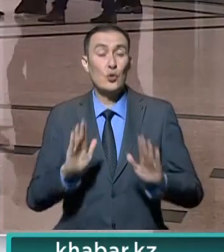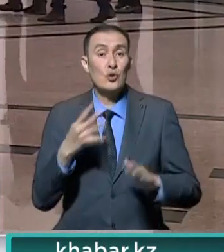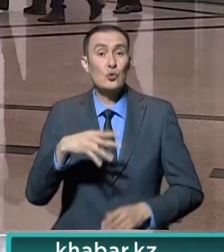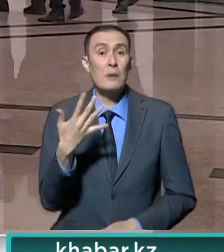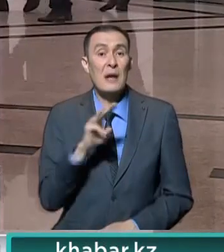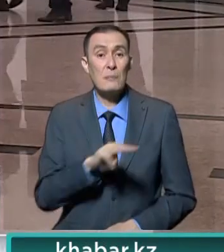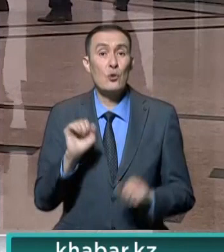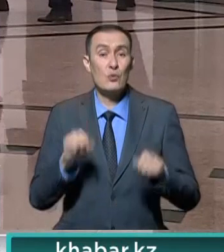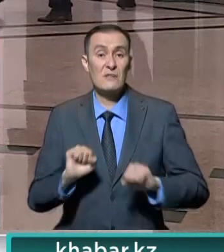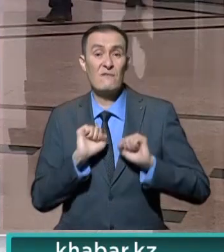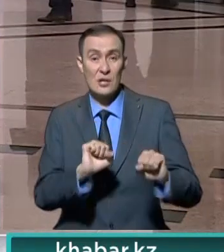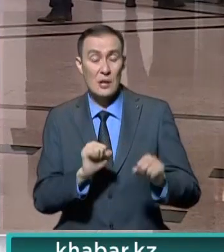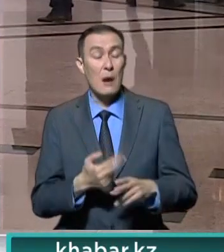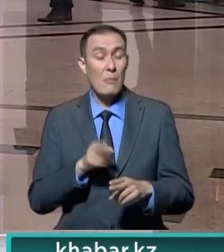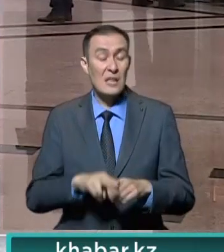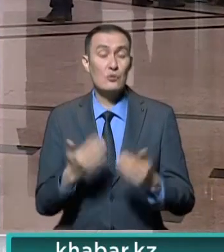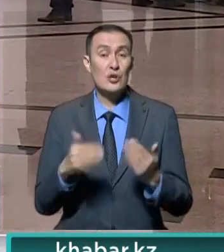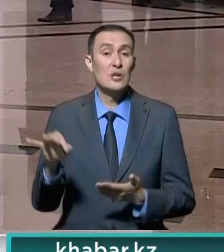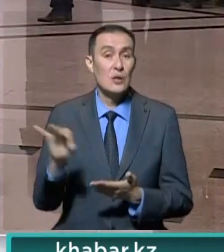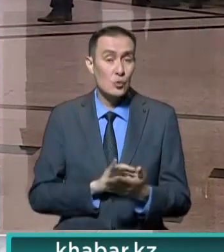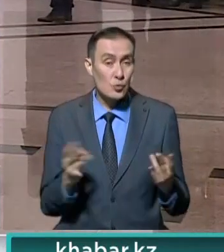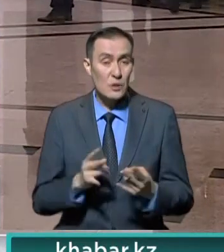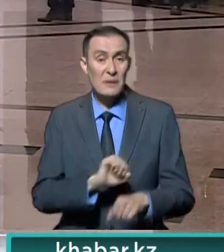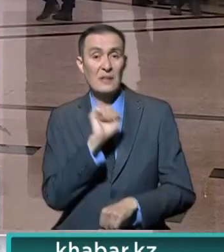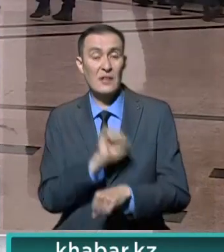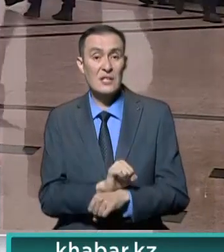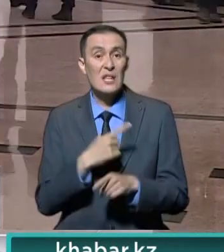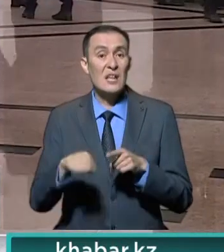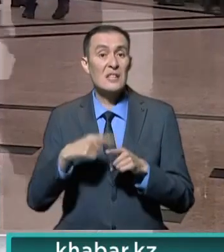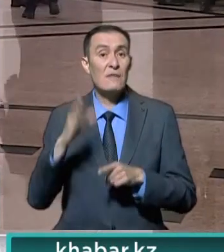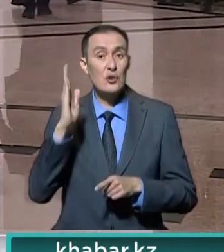45 миллионов кубометров. Поэтому сейчас необходимо предотвратить назревающую катастрофу.